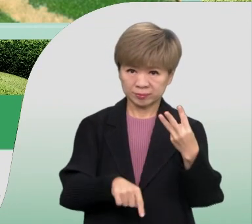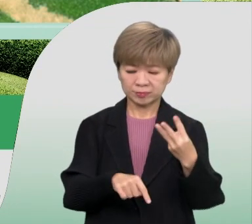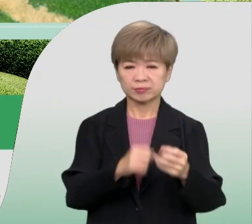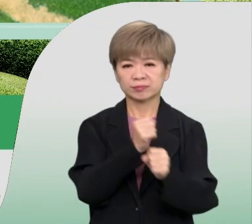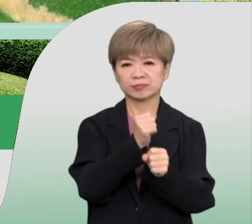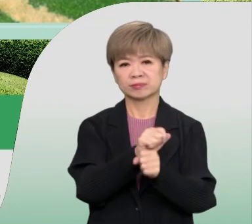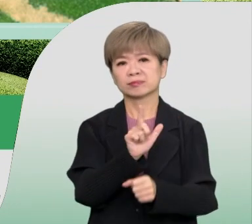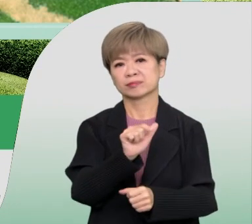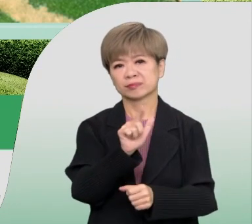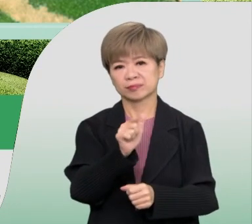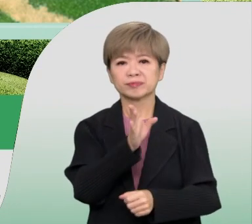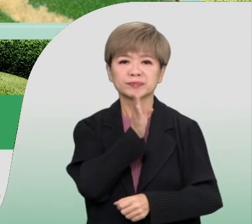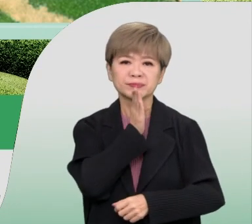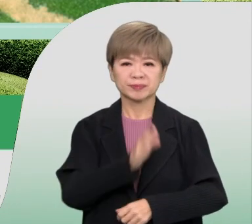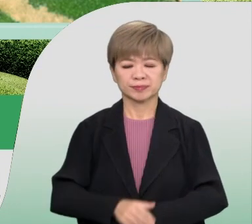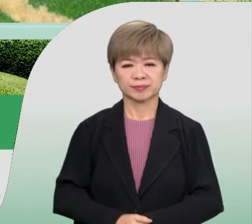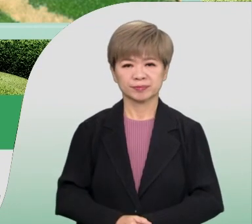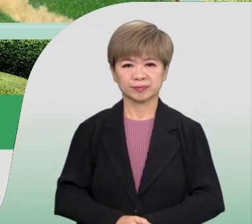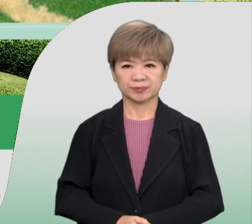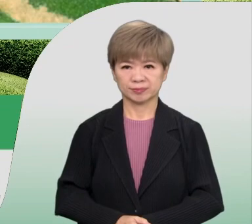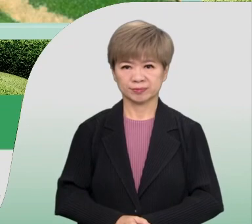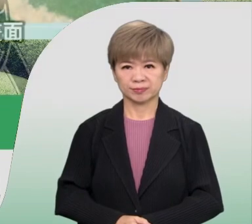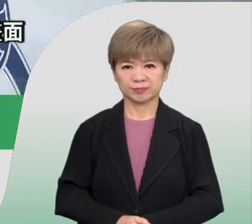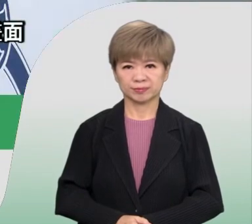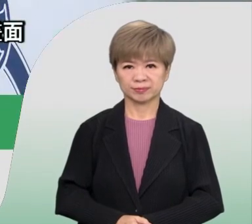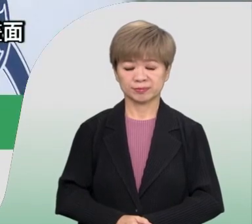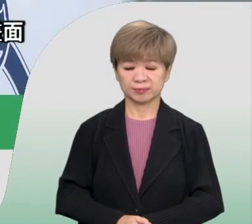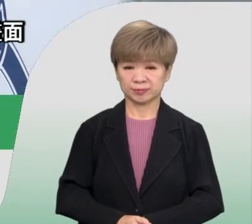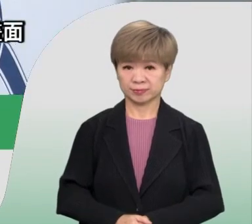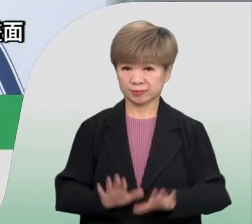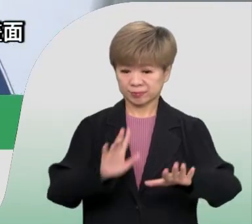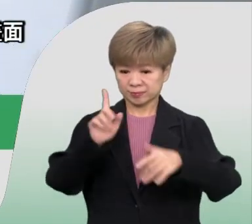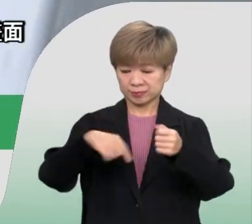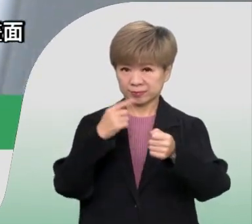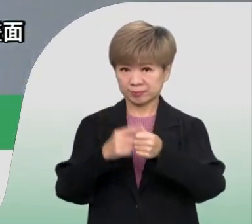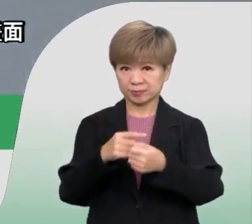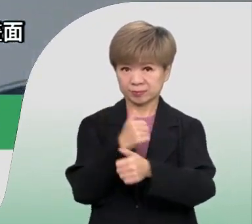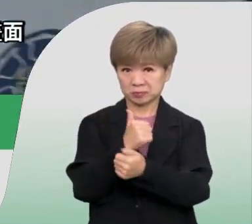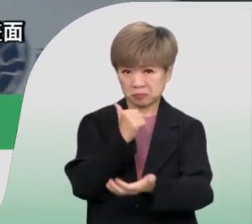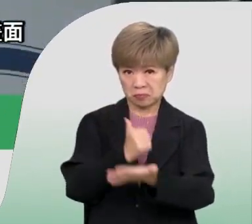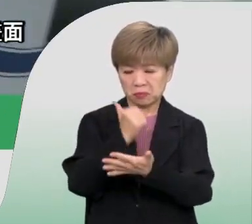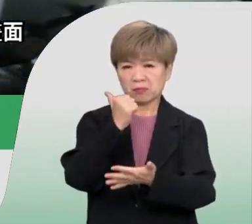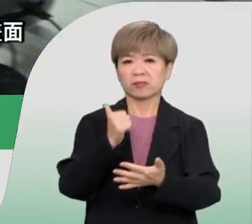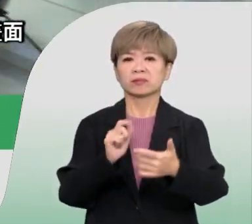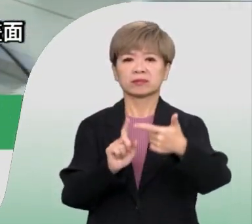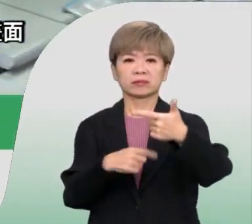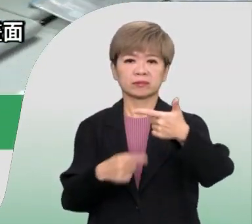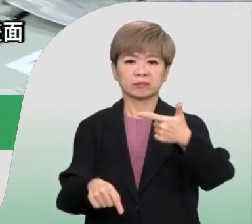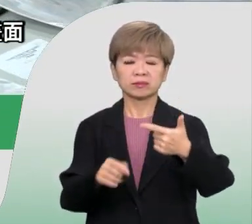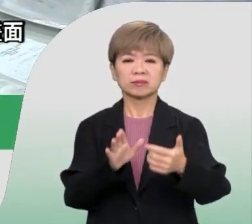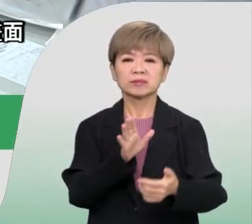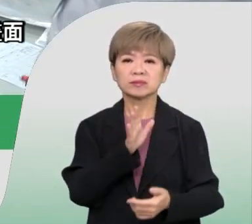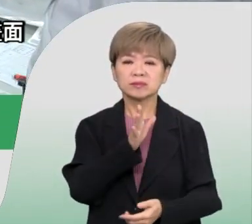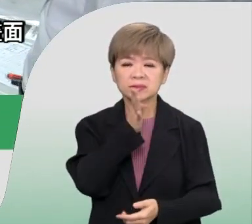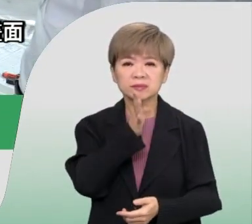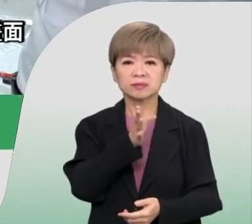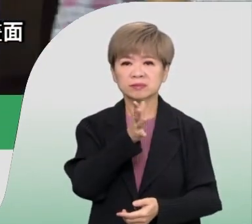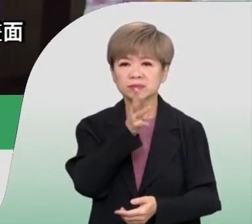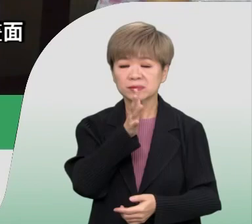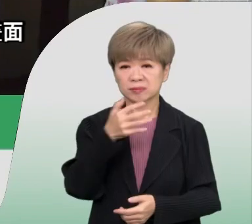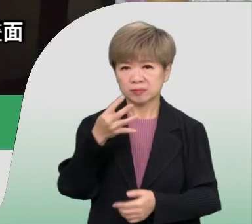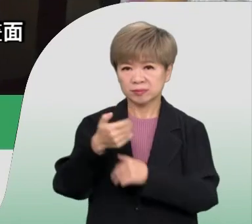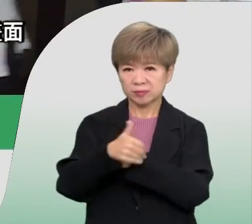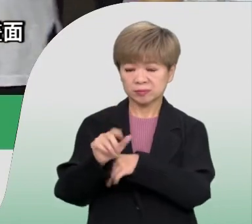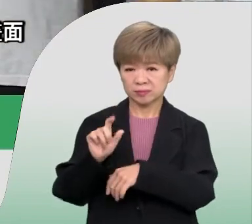三三是高级认证。今年了解通过高级认证的考生分别是西南腔就五